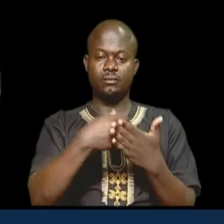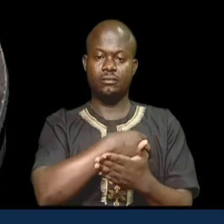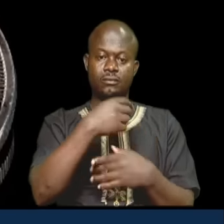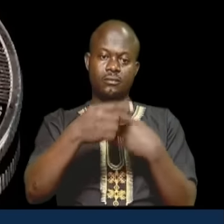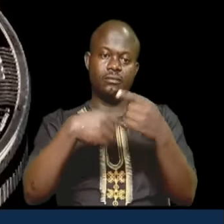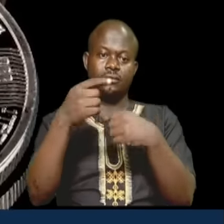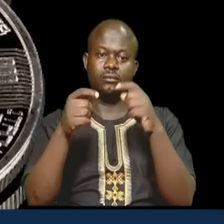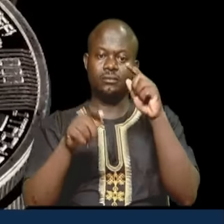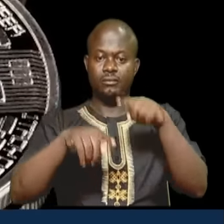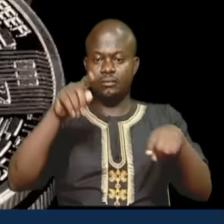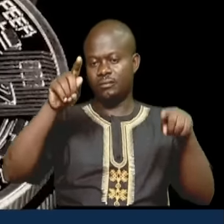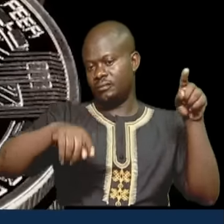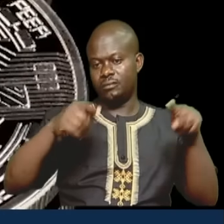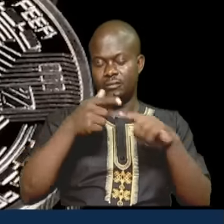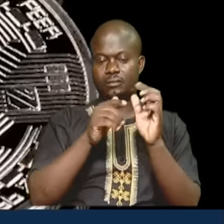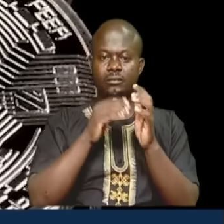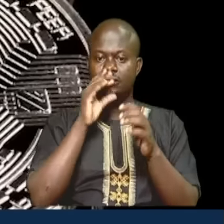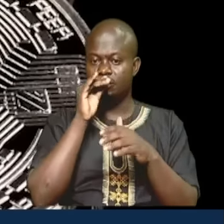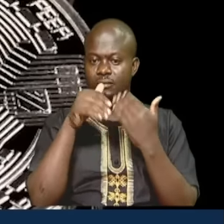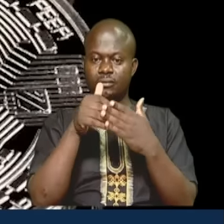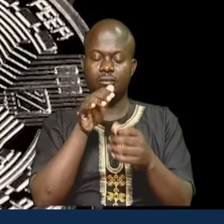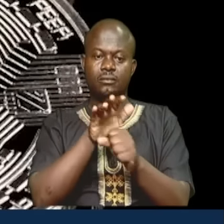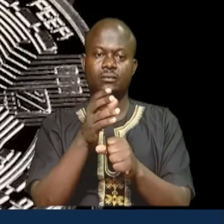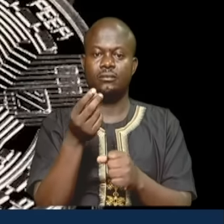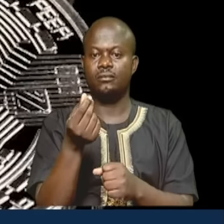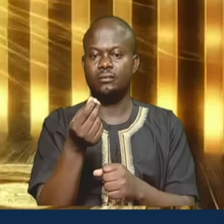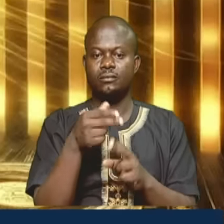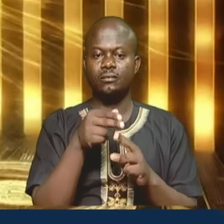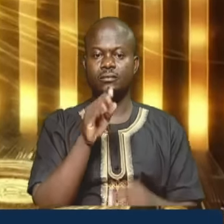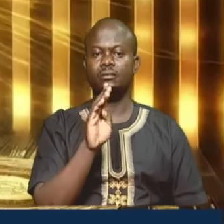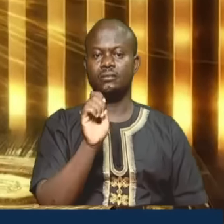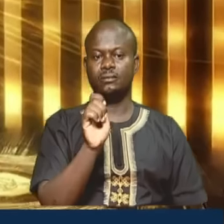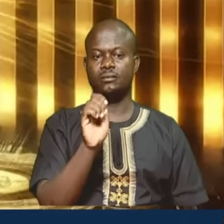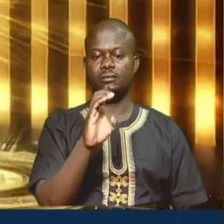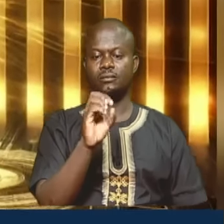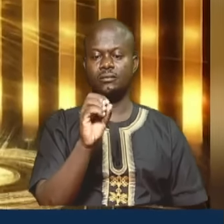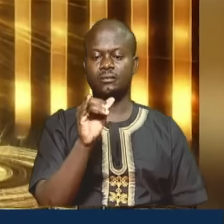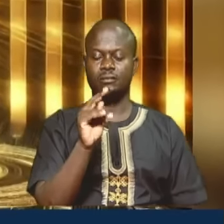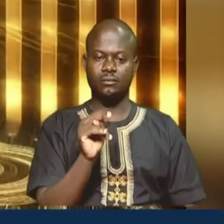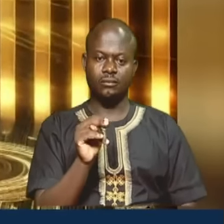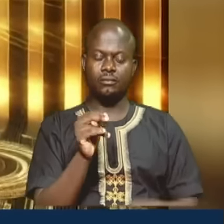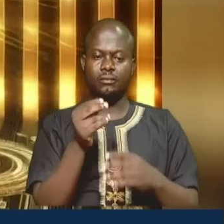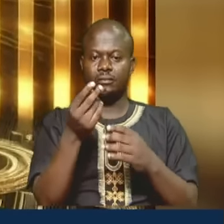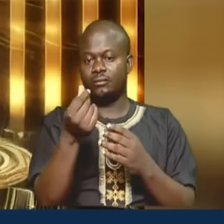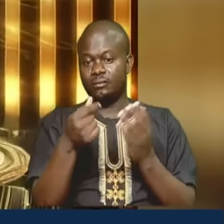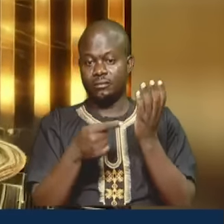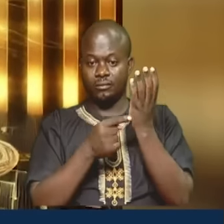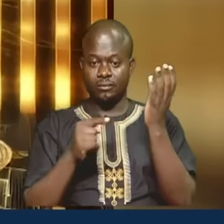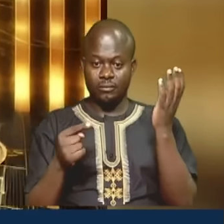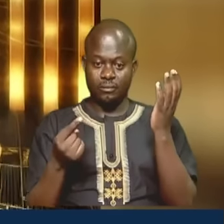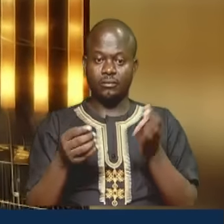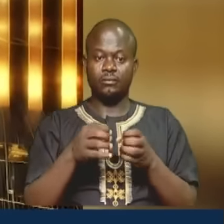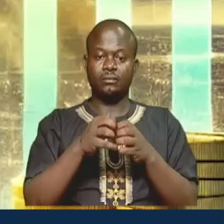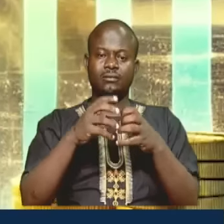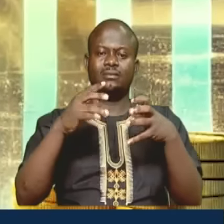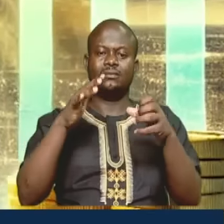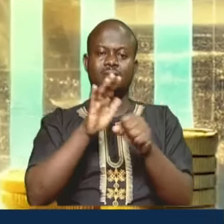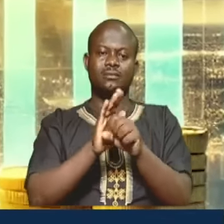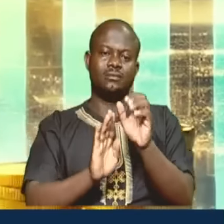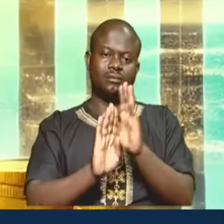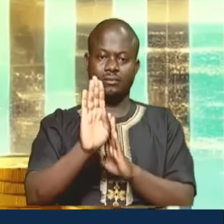kugenda buhindagurika by'umwihariko rero ikiri kuvugwa cyane hari faranga ryitwa Bitcoin ni faranga ry'ikoranabuhanga rikaba ryazamutse uyu